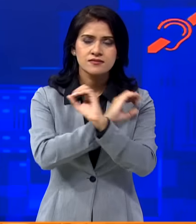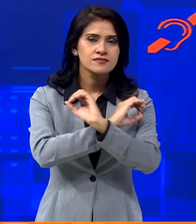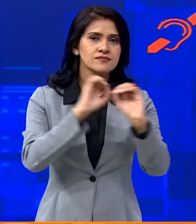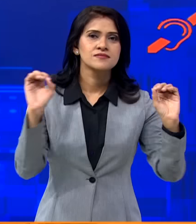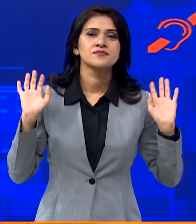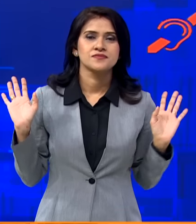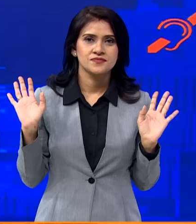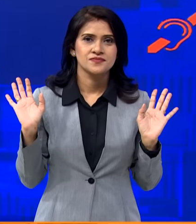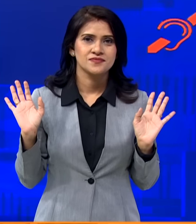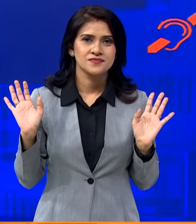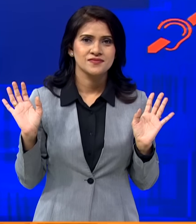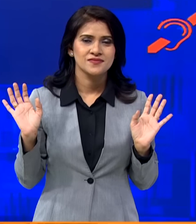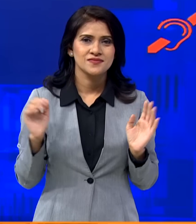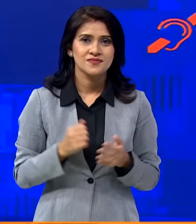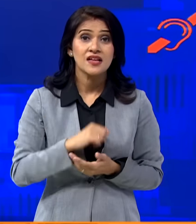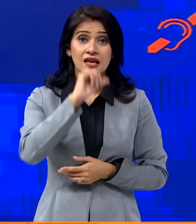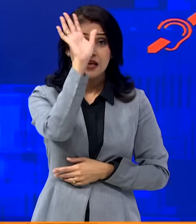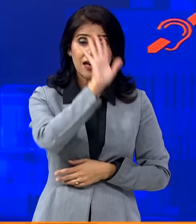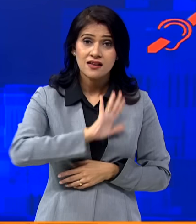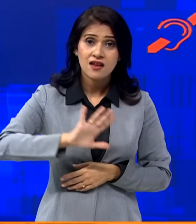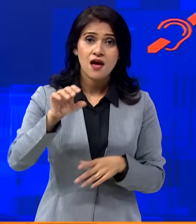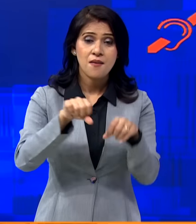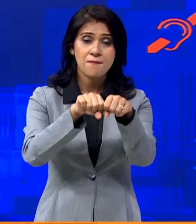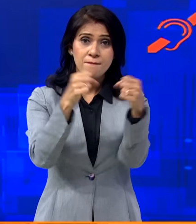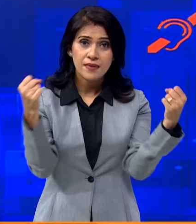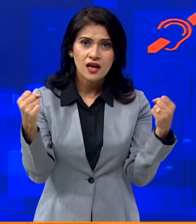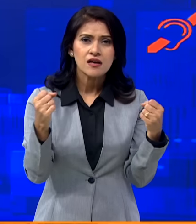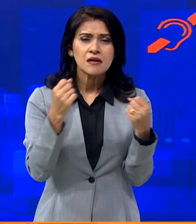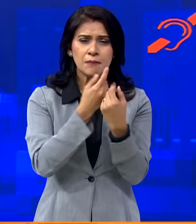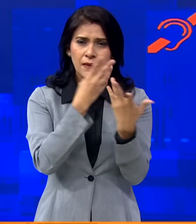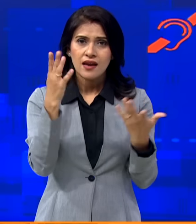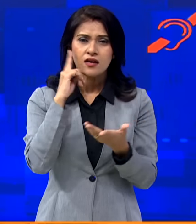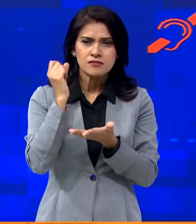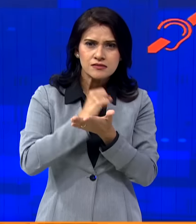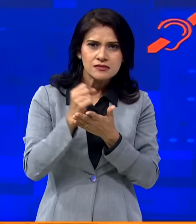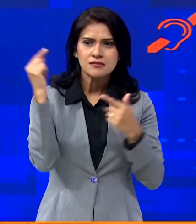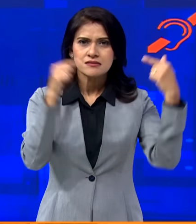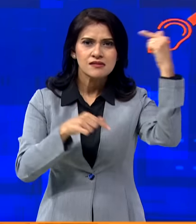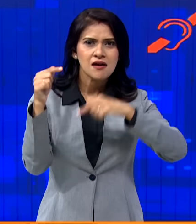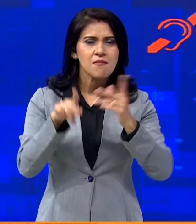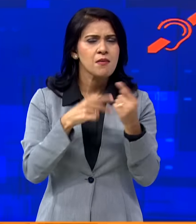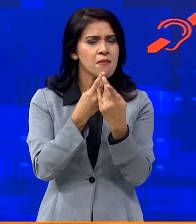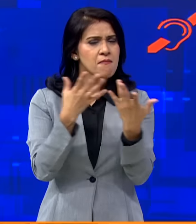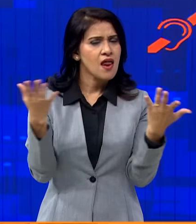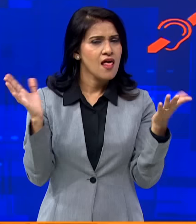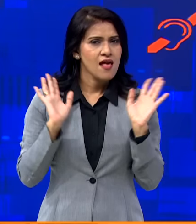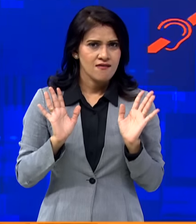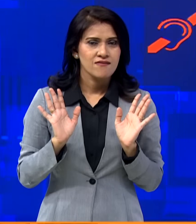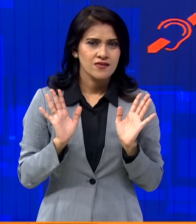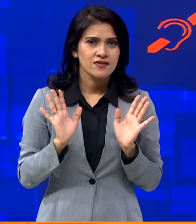इस देश को तोड़ने की बहुत कोशिशें हुई हैं और इस देश